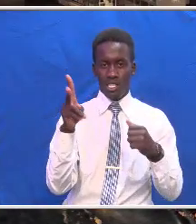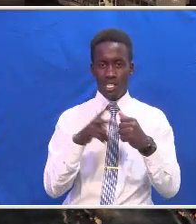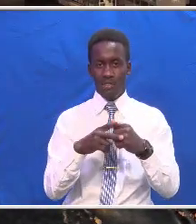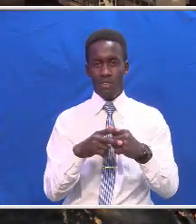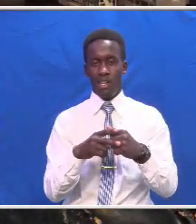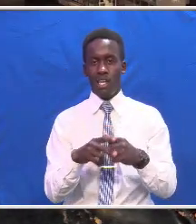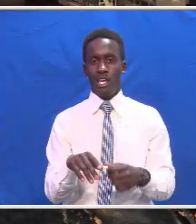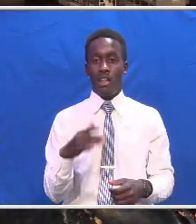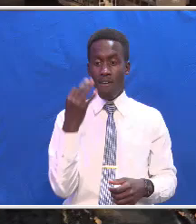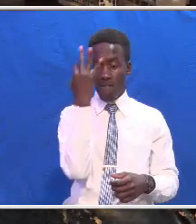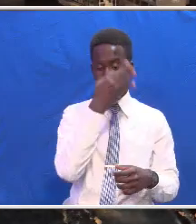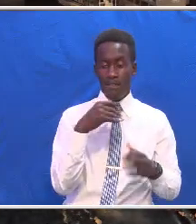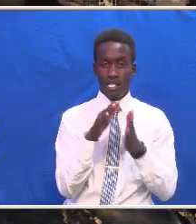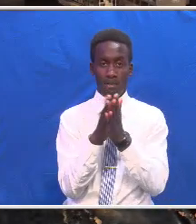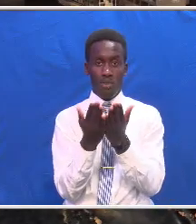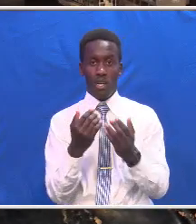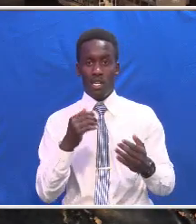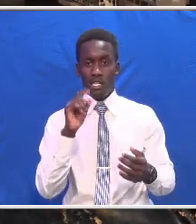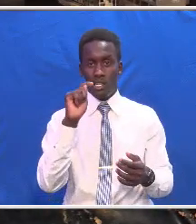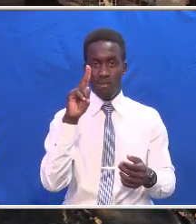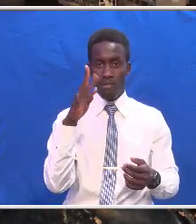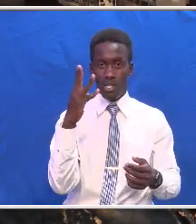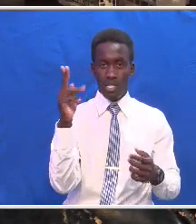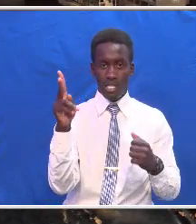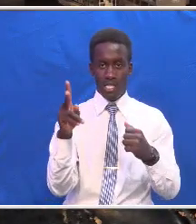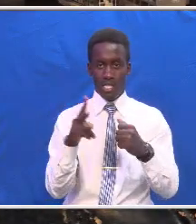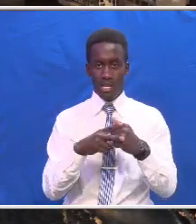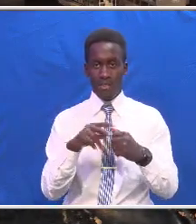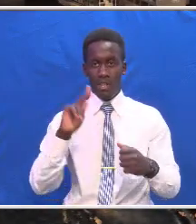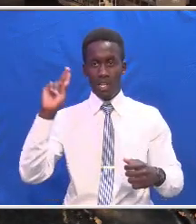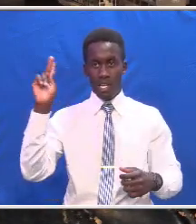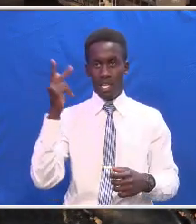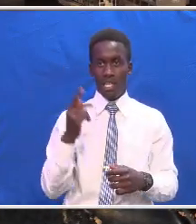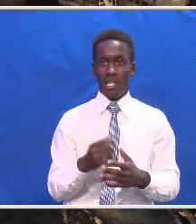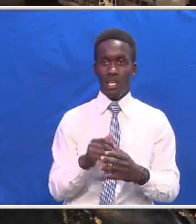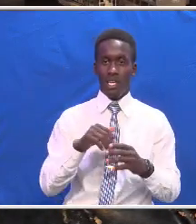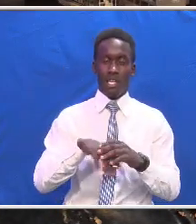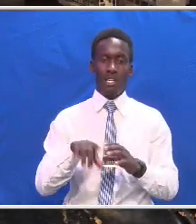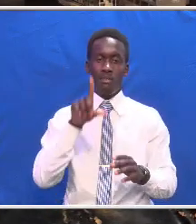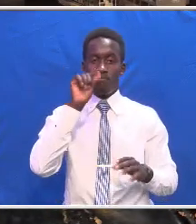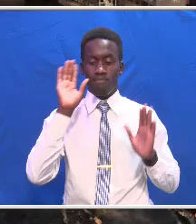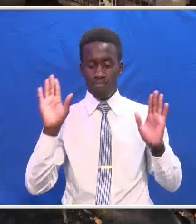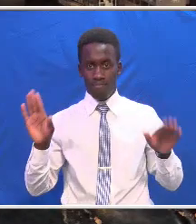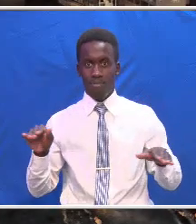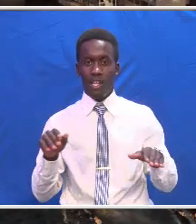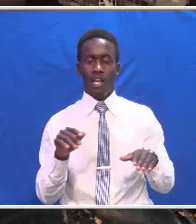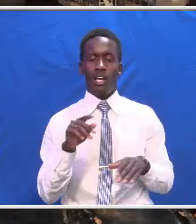mtandao wa Facebook ni TV47 Kenya, kwenye mtandao wa X ni @TV47News, nami utanipata